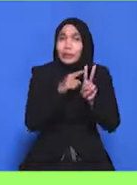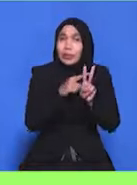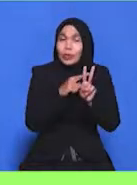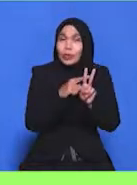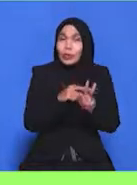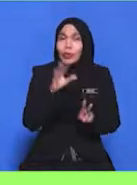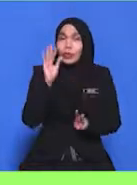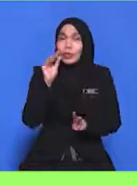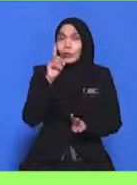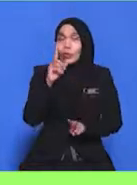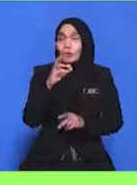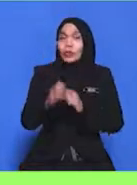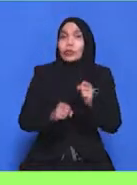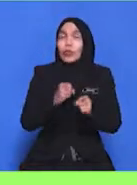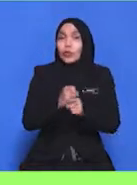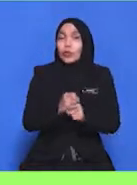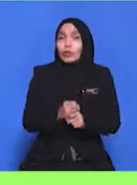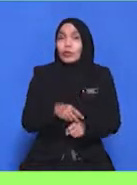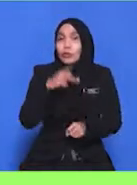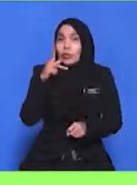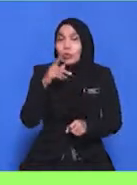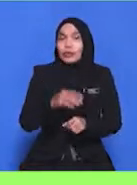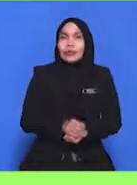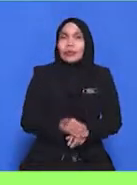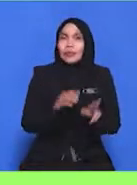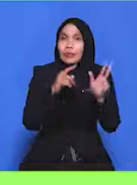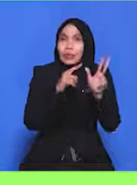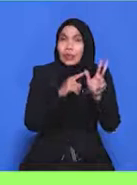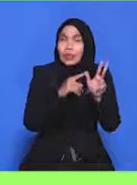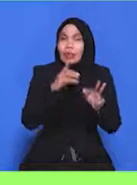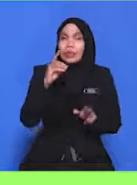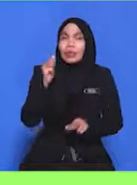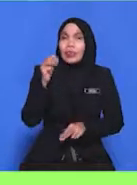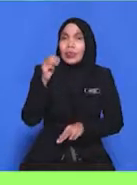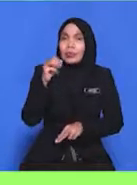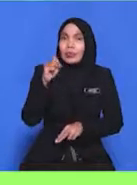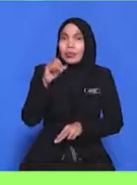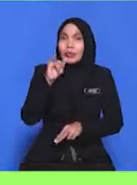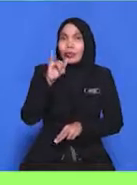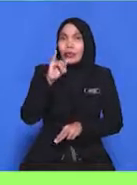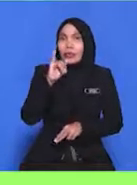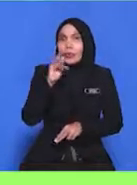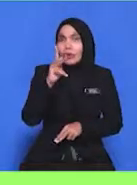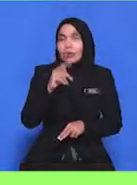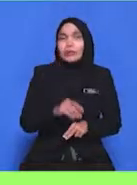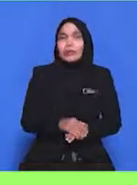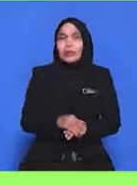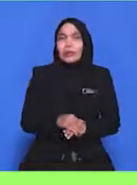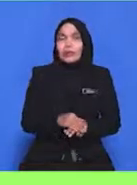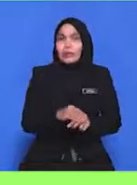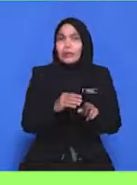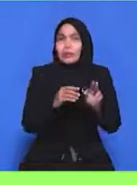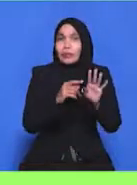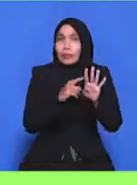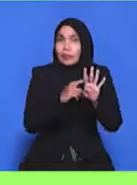tahun tempoh pemerintahannya. Ketiga, Damsyik, ibu kota kerajaan Umayyah.